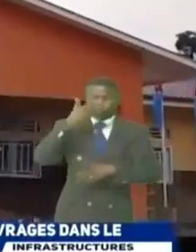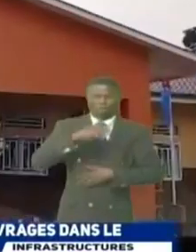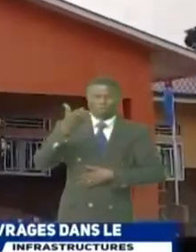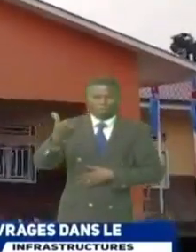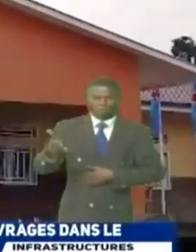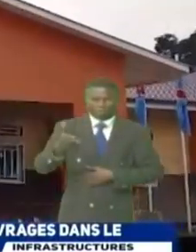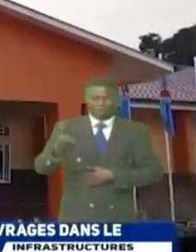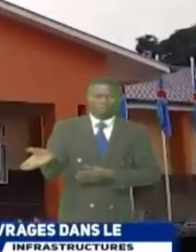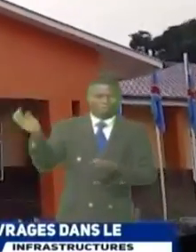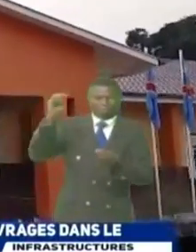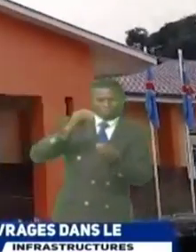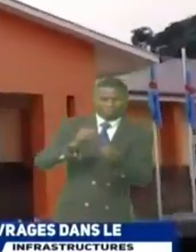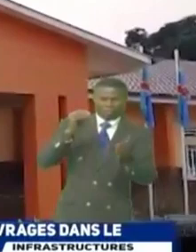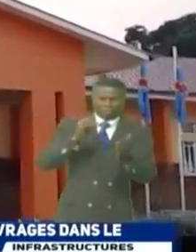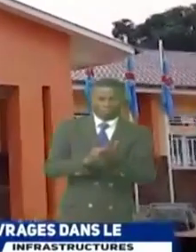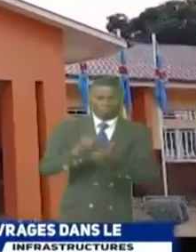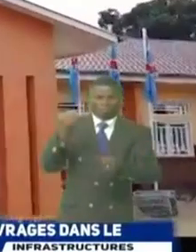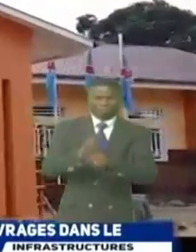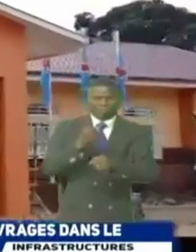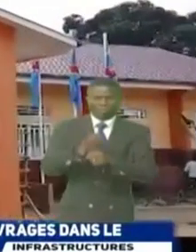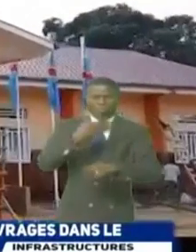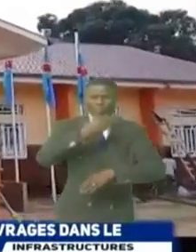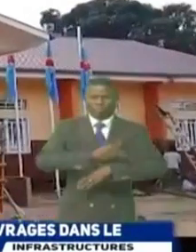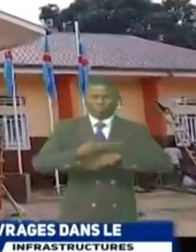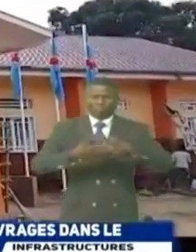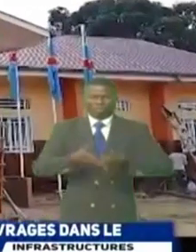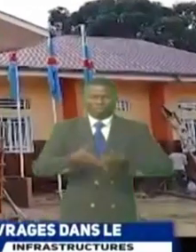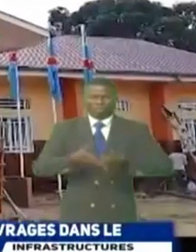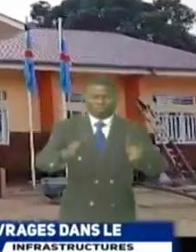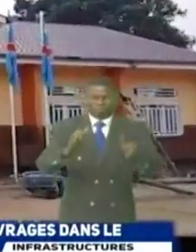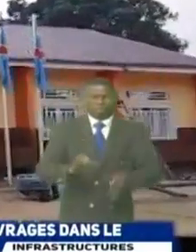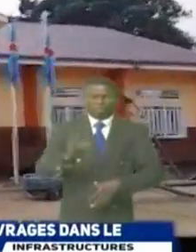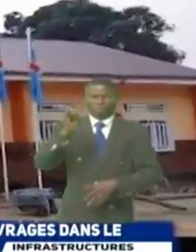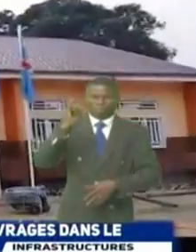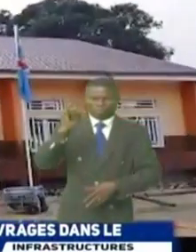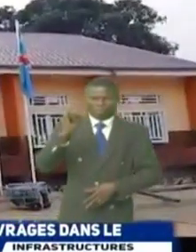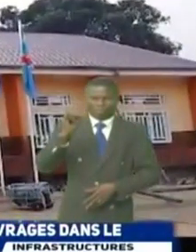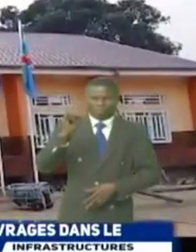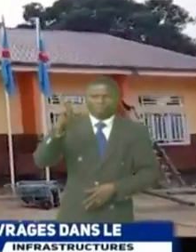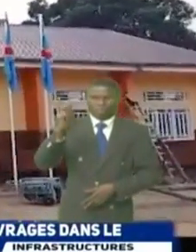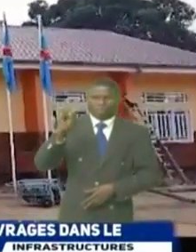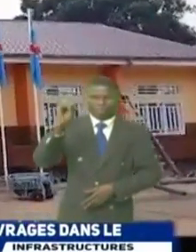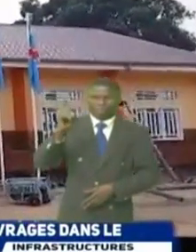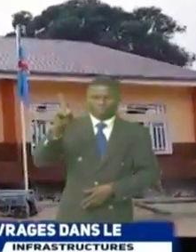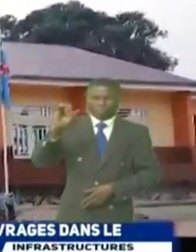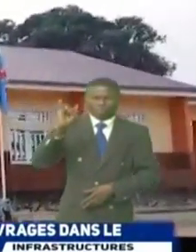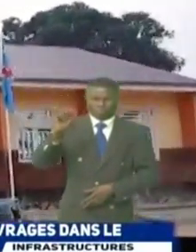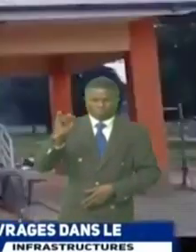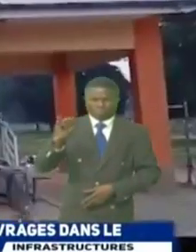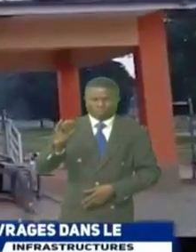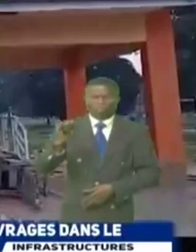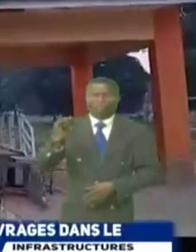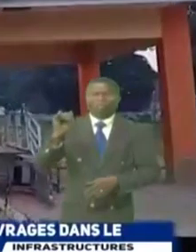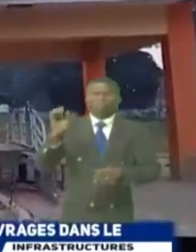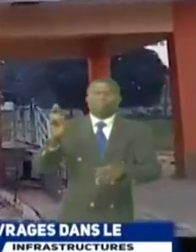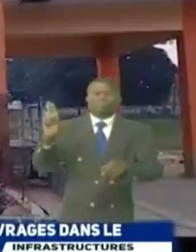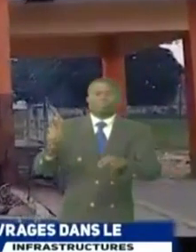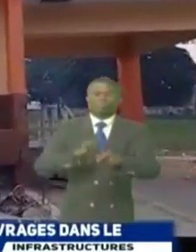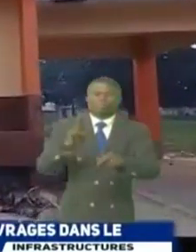À cela s'ajoutent les travaux de construction de la route Ingodi-Mpukulu, dont l'exécution a été